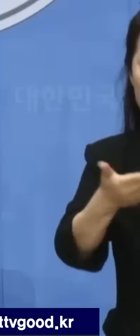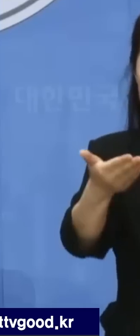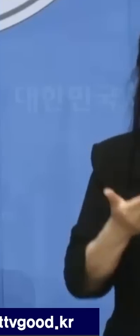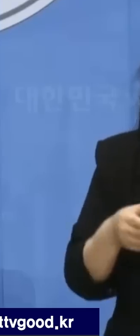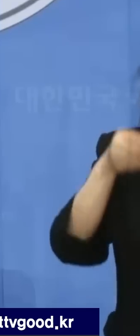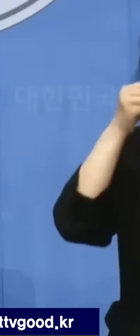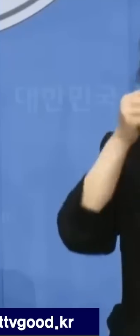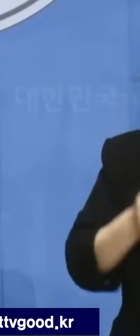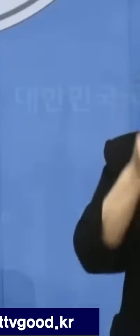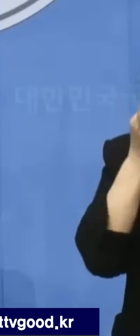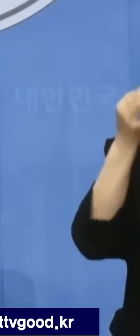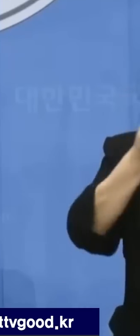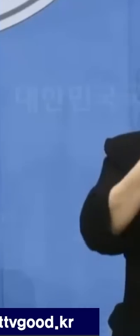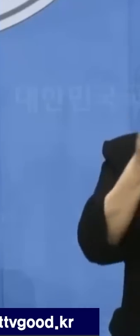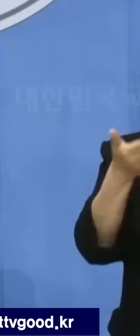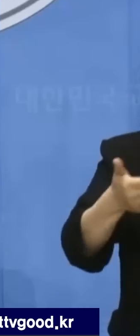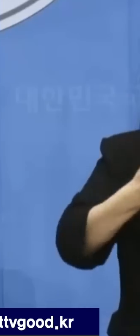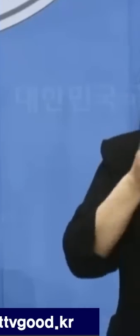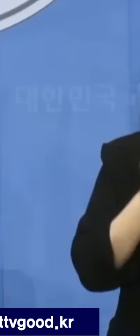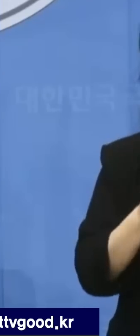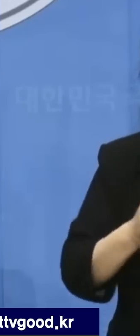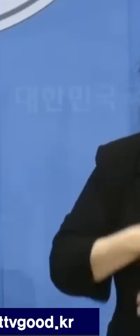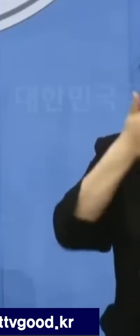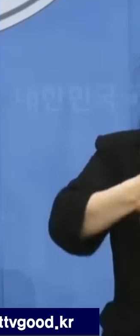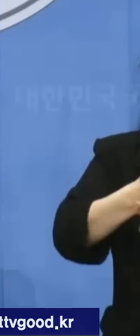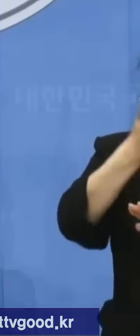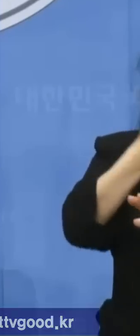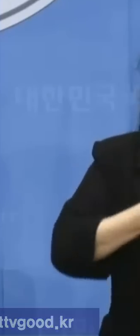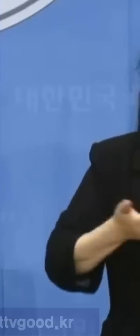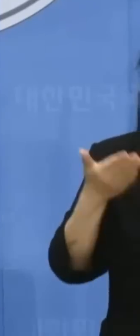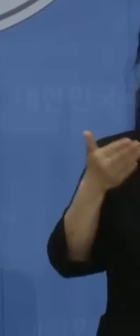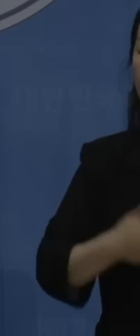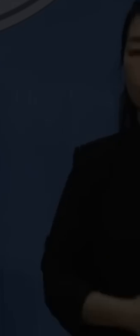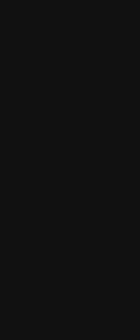열망을 받들어 최선을 다하겠습니다. 도와주십시오. 감사합니다.